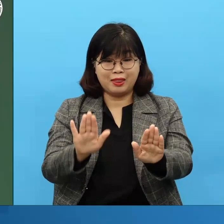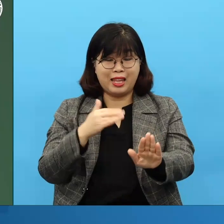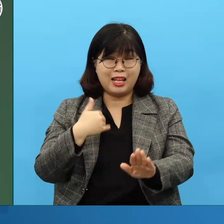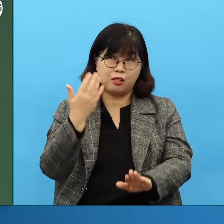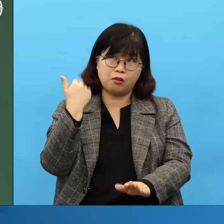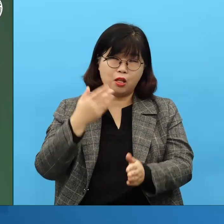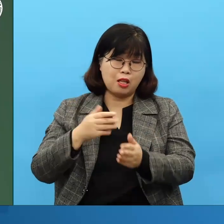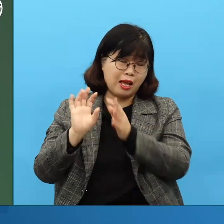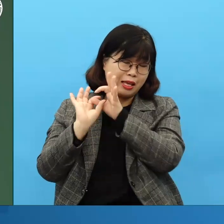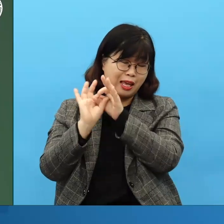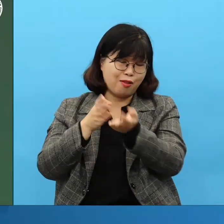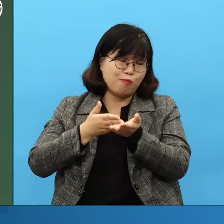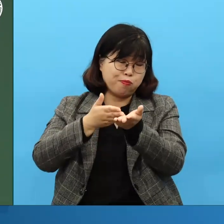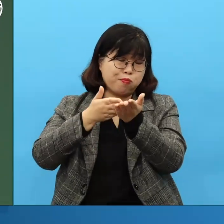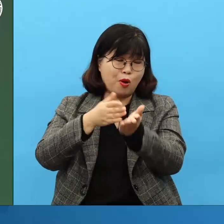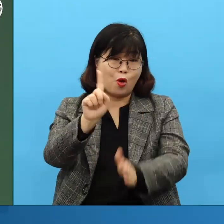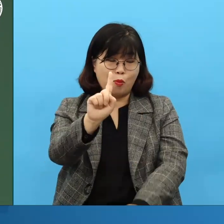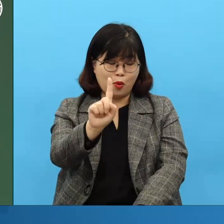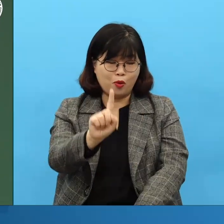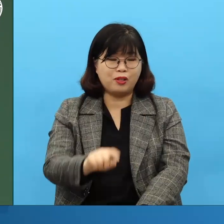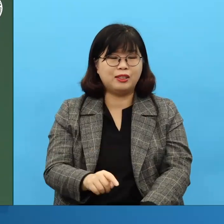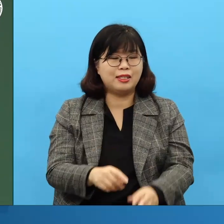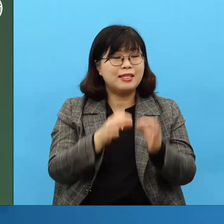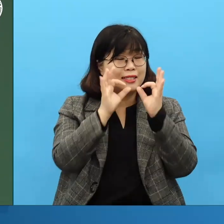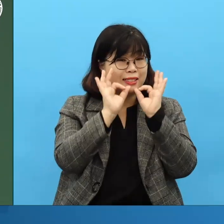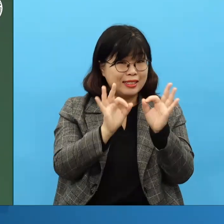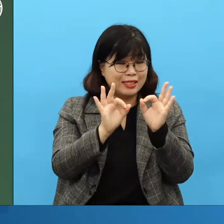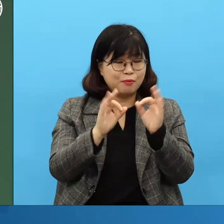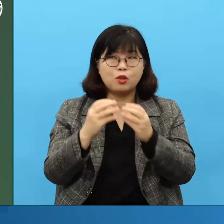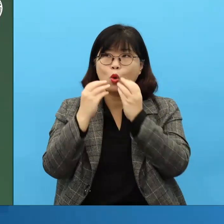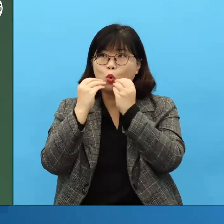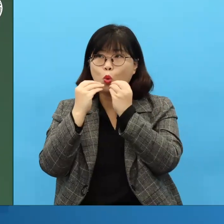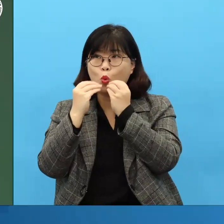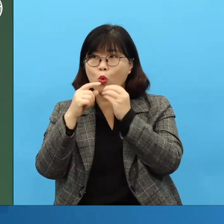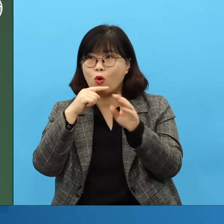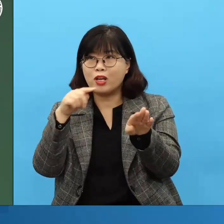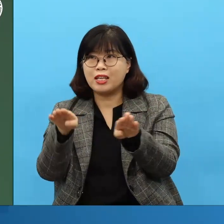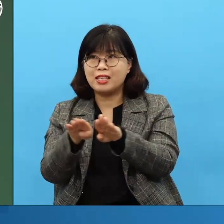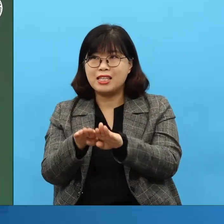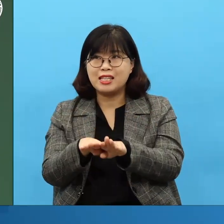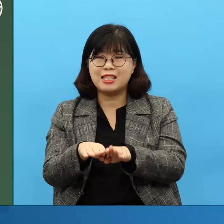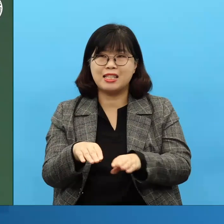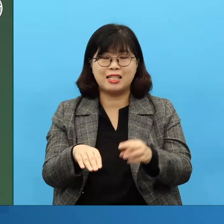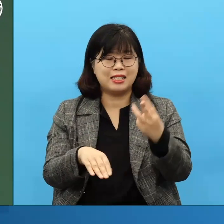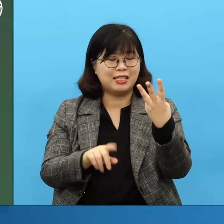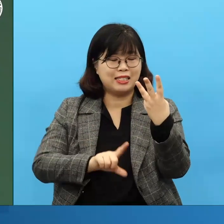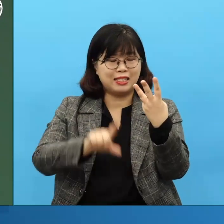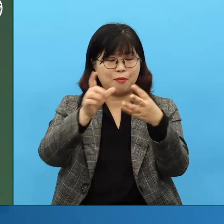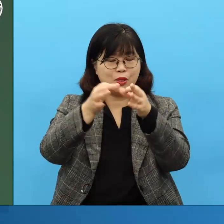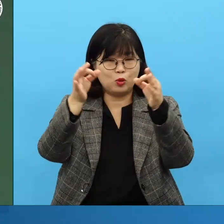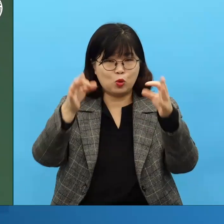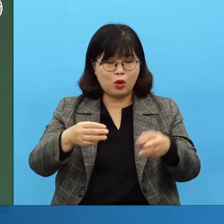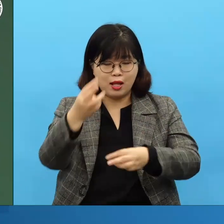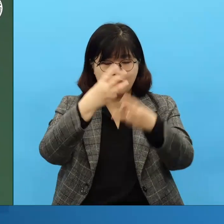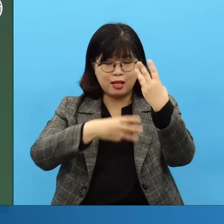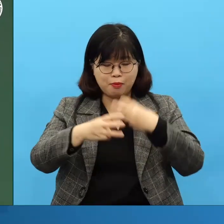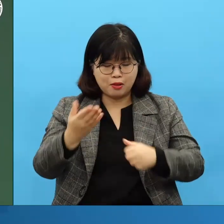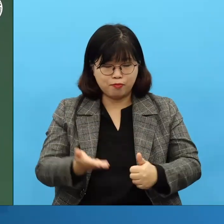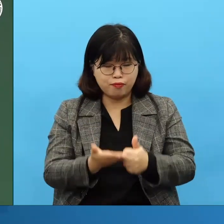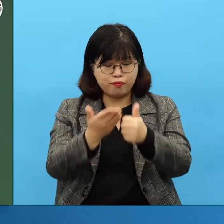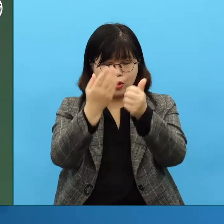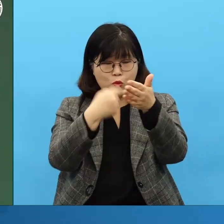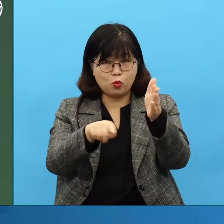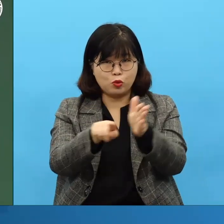as that central day. 렘넌트들에게 잘못되게 각인돼 버리면요, 이 평생은 이제 문제가